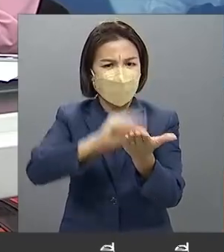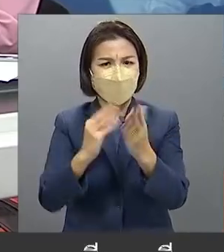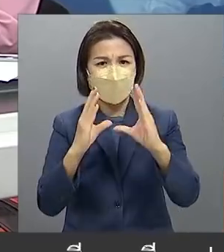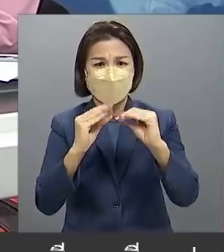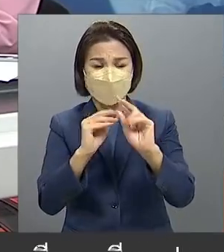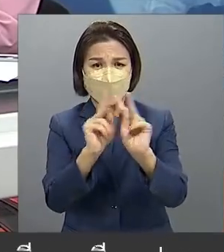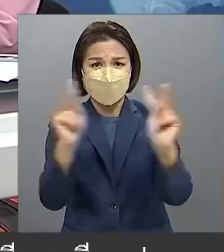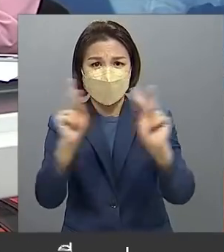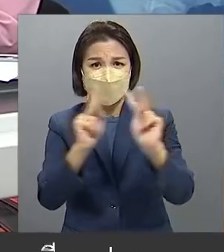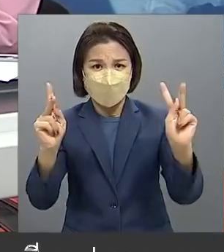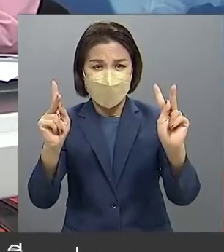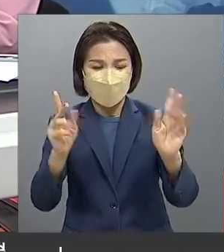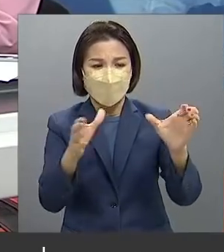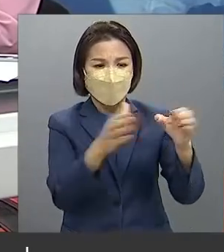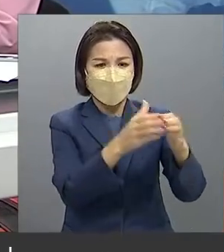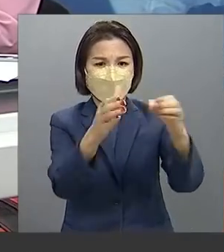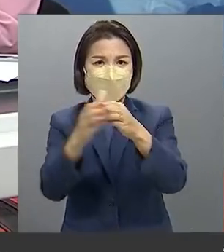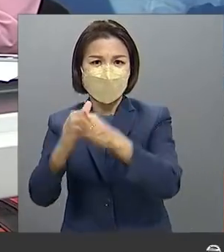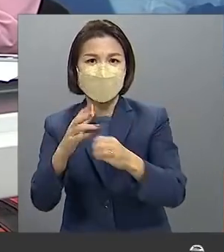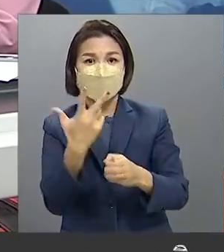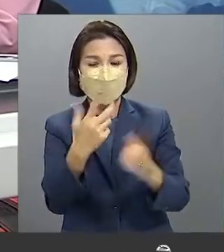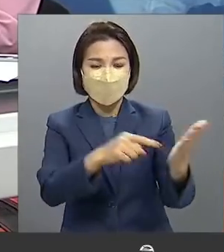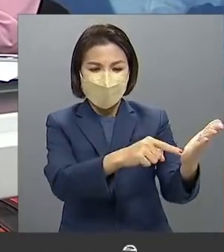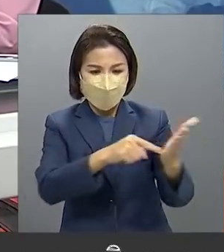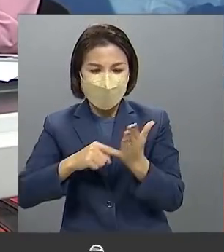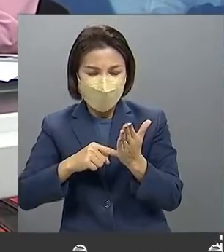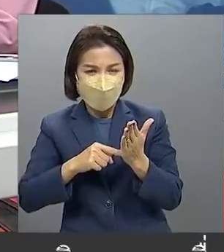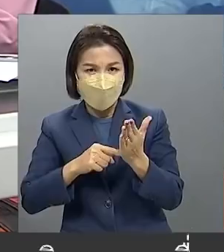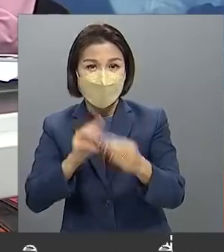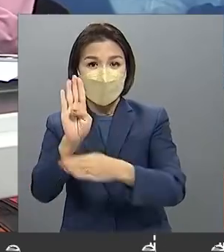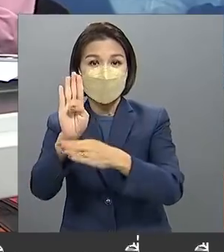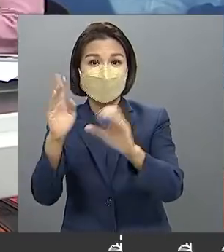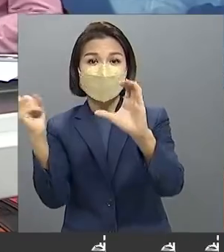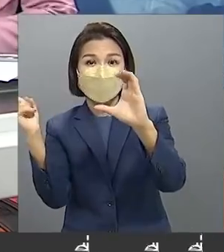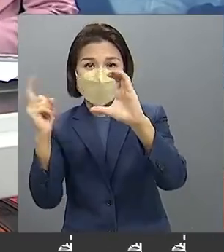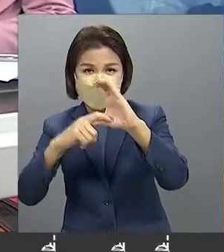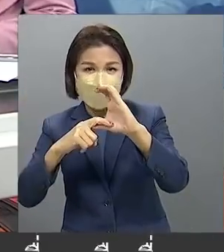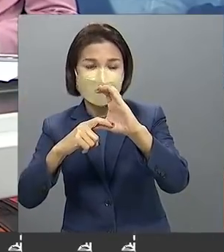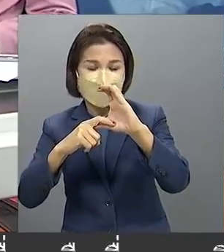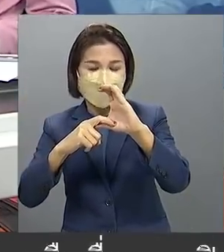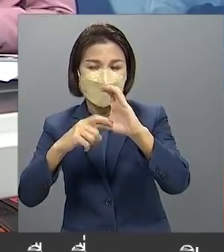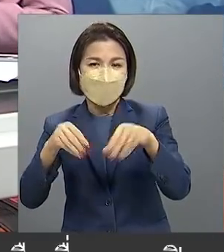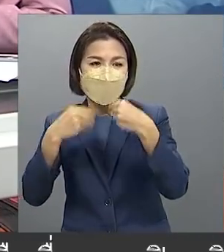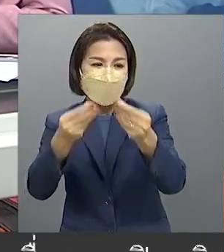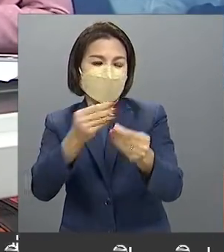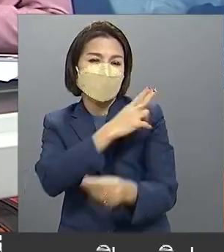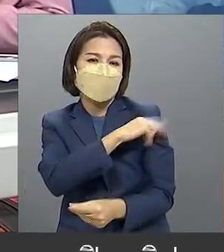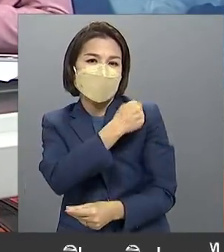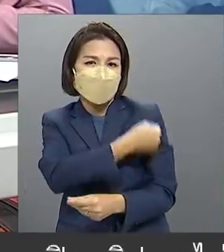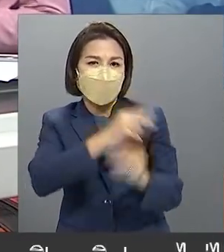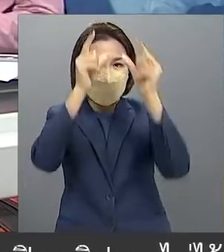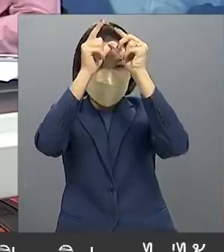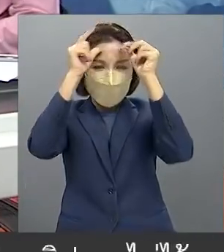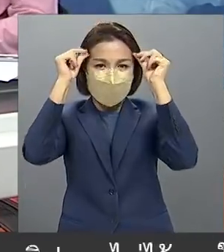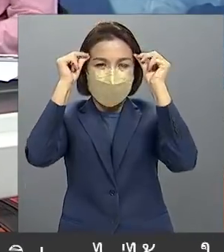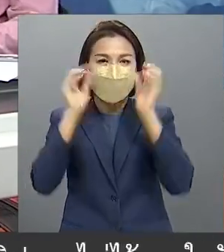ายที่มีมติรับข้อเสนอการฉีดวัคซีนไฟเซอร์ให้กับบุคลากรทางการแพทย์ค่ะ ค่ะคุณผู้ชมคะกระแสที่เกิดขึ้นยังตามมาด้วยข้อเรียกร้อง